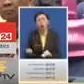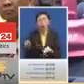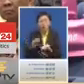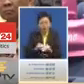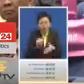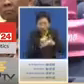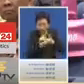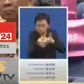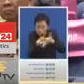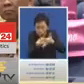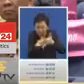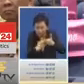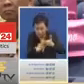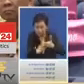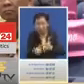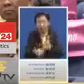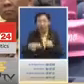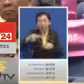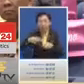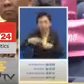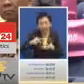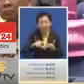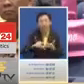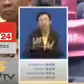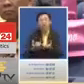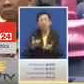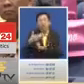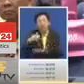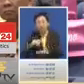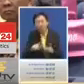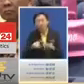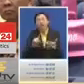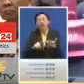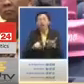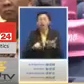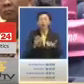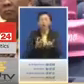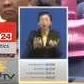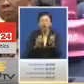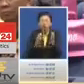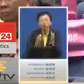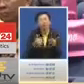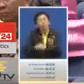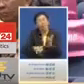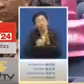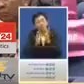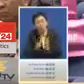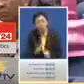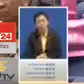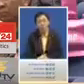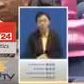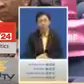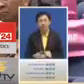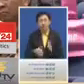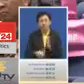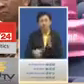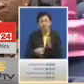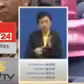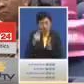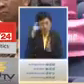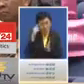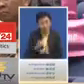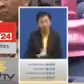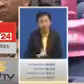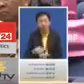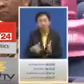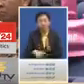การภาษีน้ำมันภาษีสัมปทานมิตรภาษีบุคคลแล้วก็ภาษีสัมปทานมิตรล่าสุดท่านรู้ไหมท่านประธาน